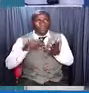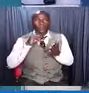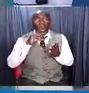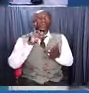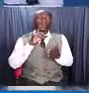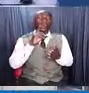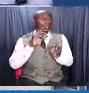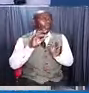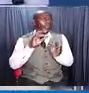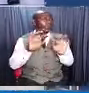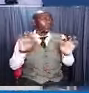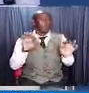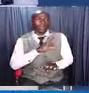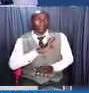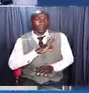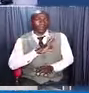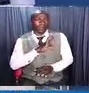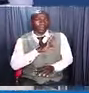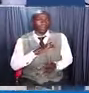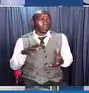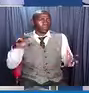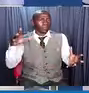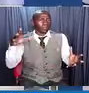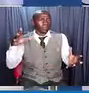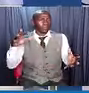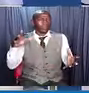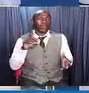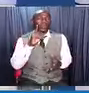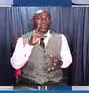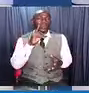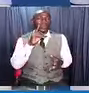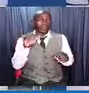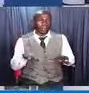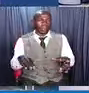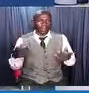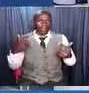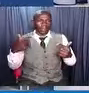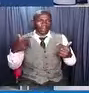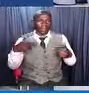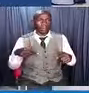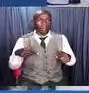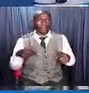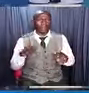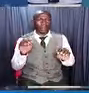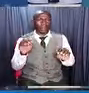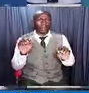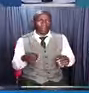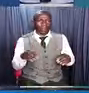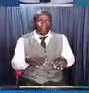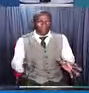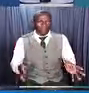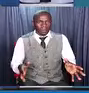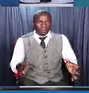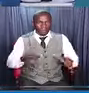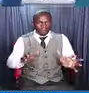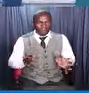tomorrow. Hakuna matunda kabisa. There is no fruit at all. Kesho mkulima anakuja. Tomorrow a farmer comes. Aliupalilia kweli vizuri. And